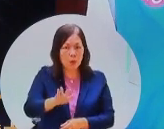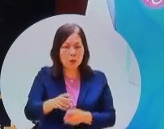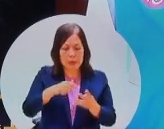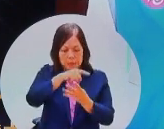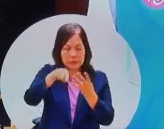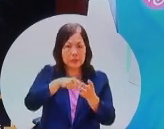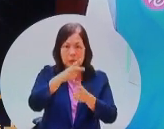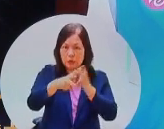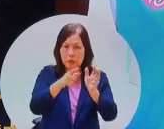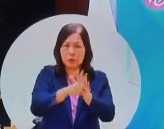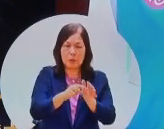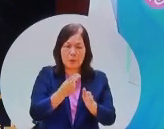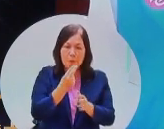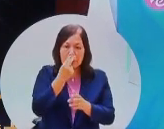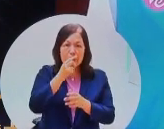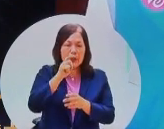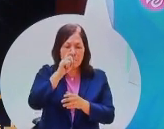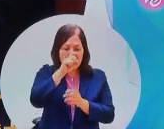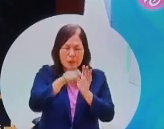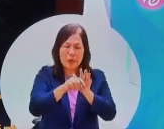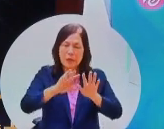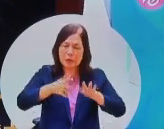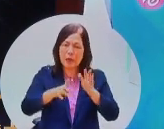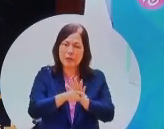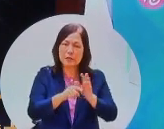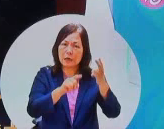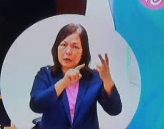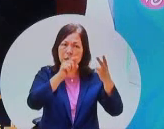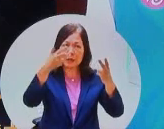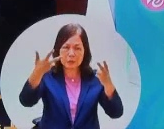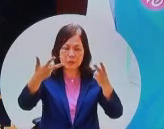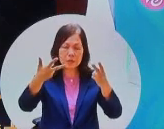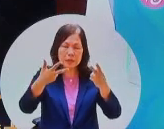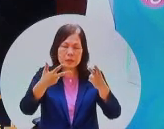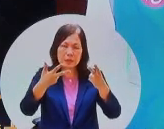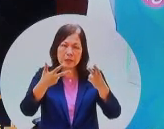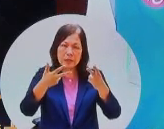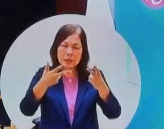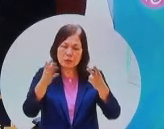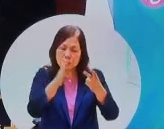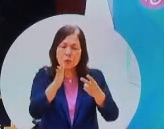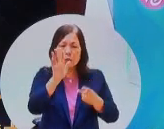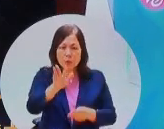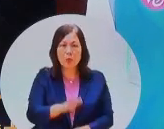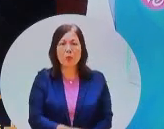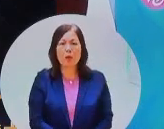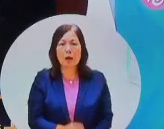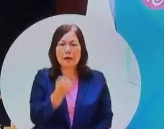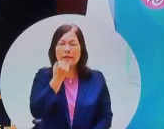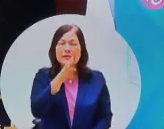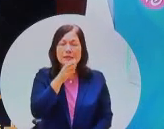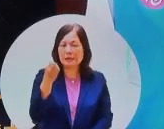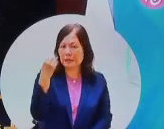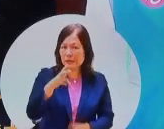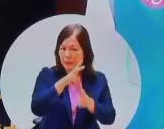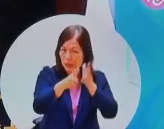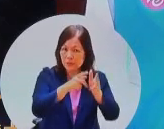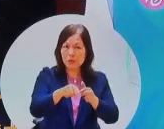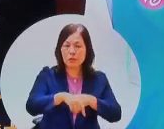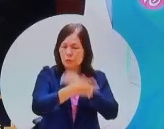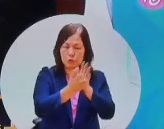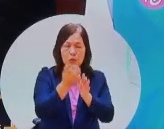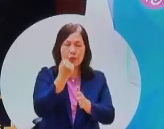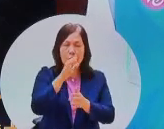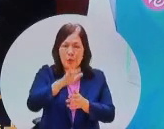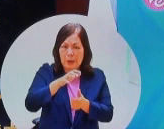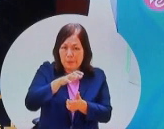空污量只占我印象中2.7%的包括空气污染贡献量，但是新的厂我们都会 upgrade， 我会